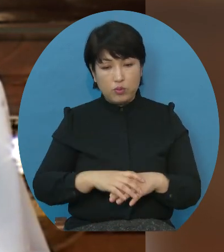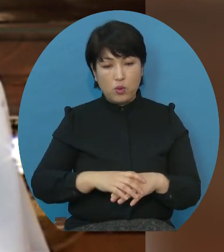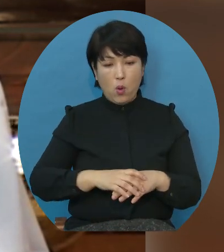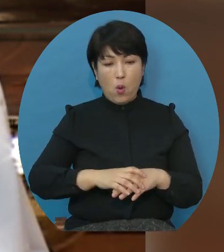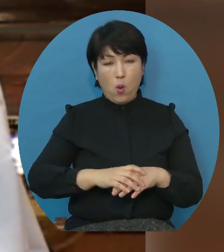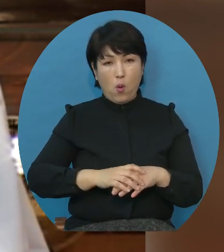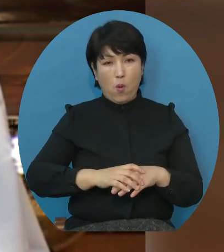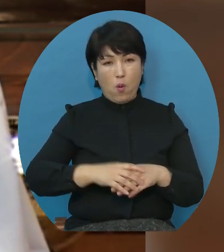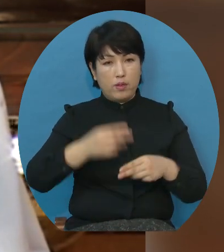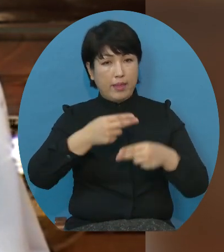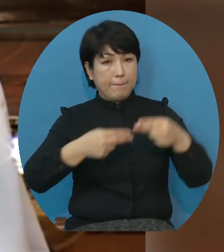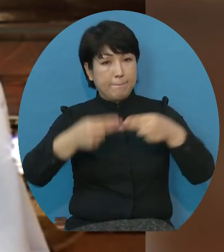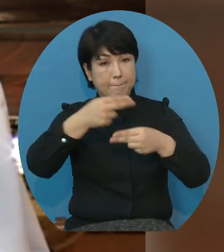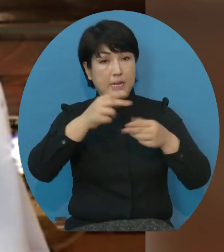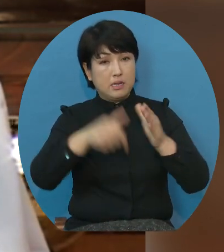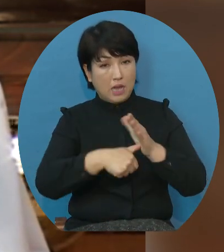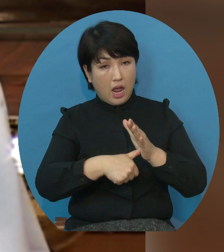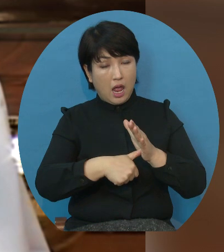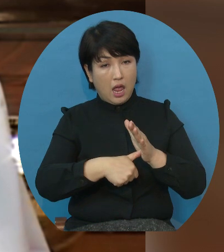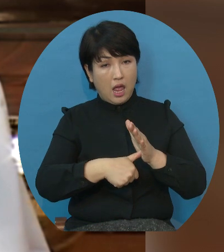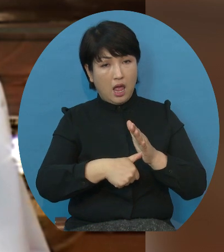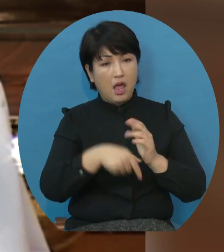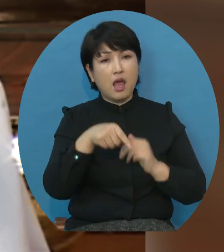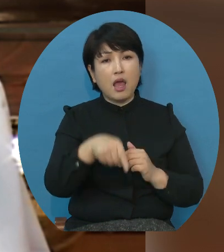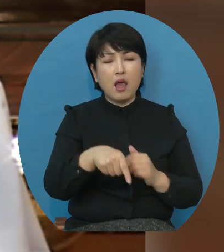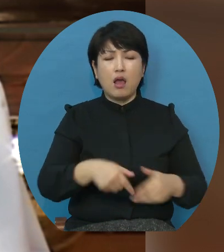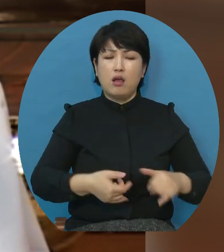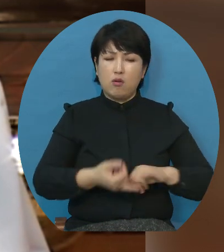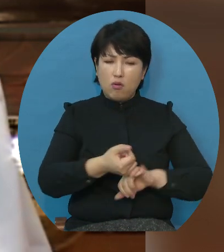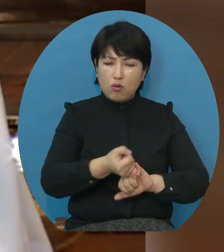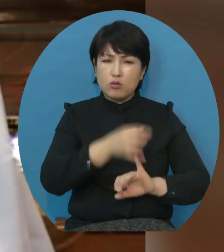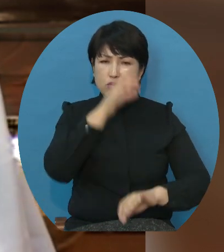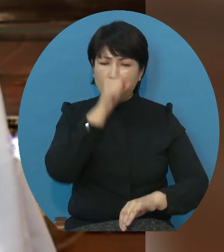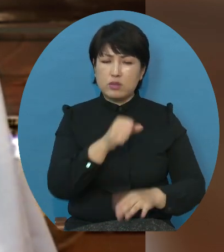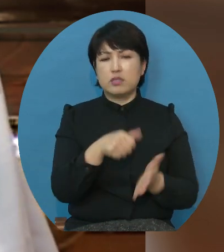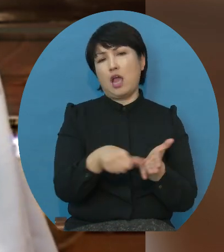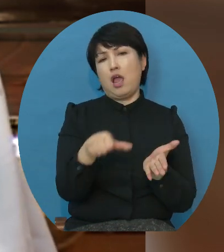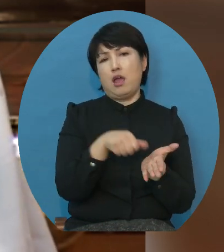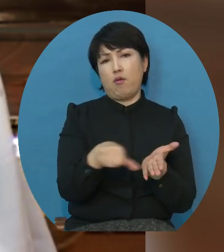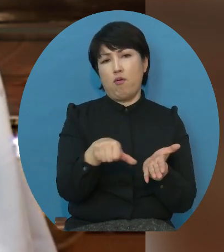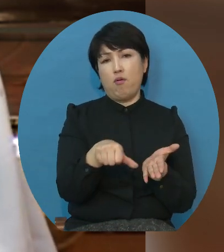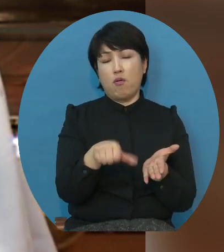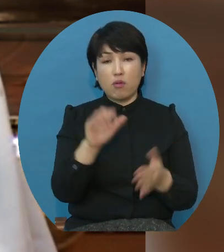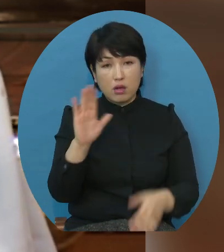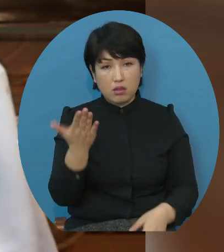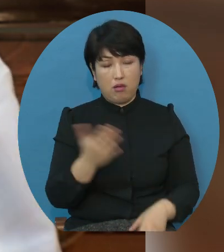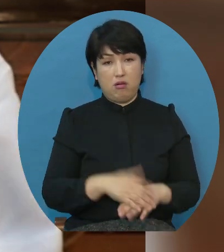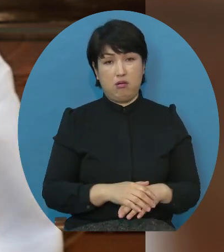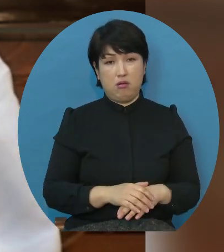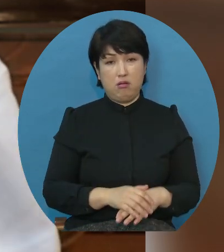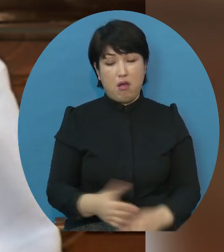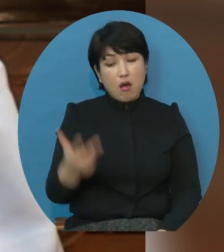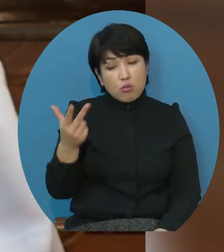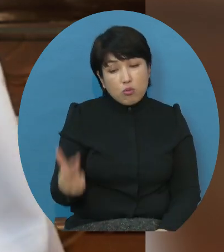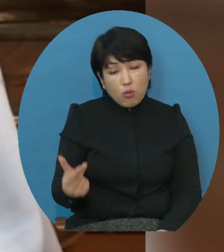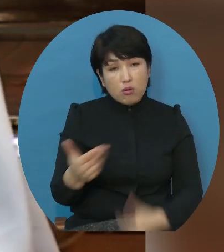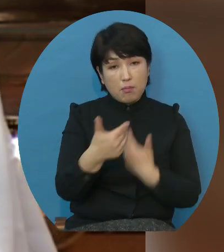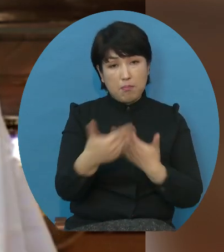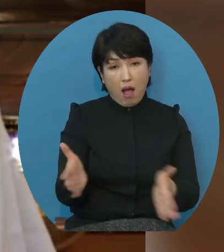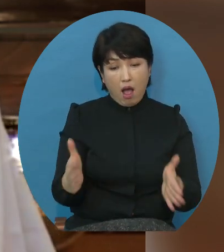담장을 샀는데 이 섬 뭐가 됩니까 좋은 재료가 된다 이 말이에요 똥이 방안이